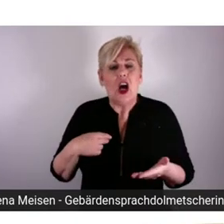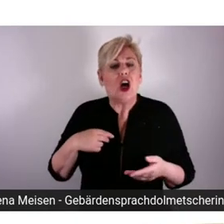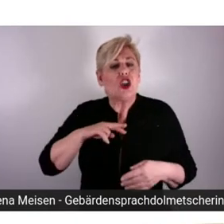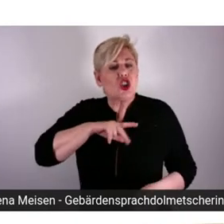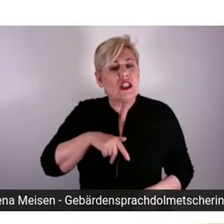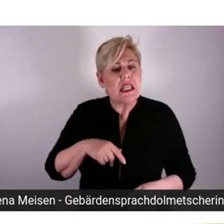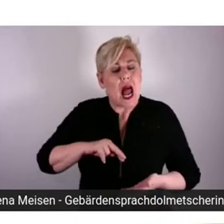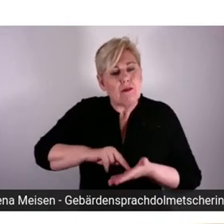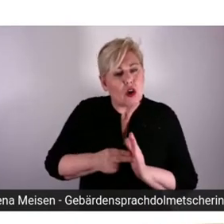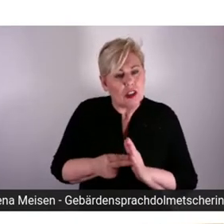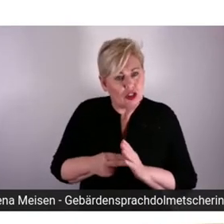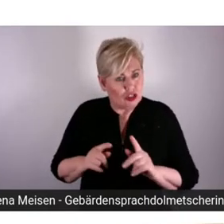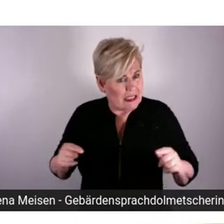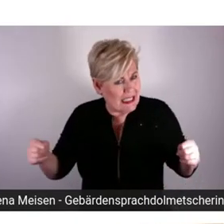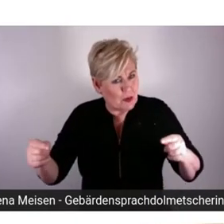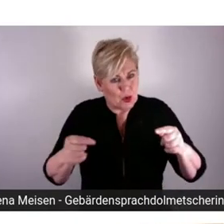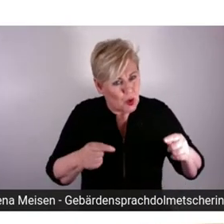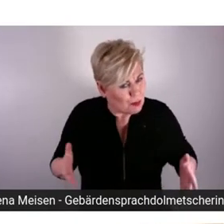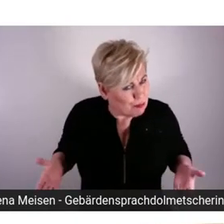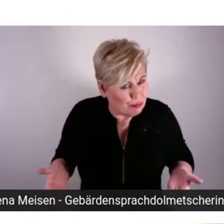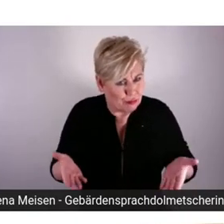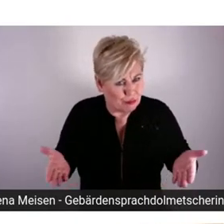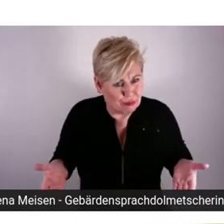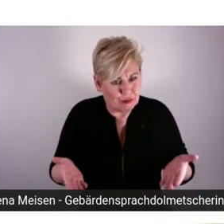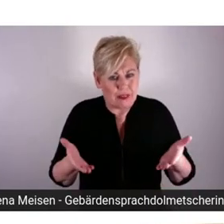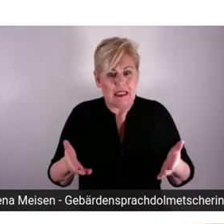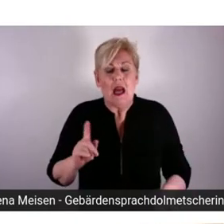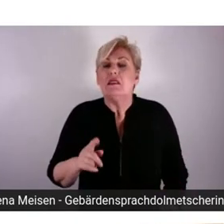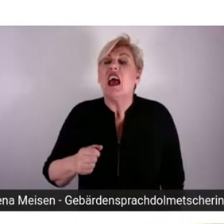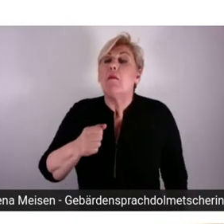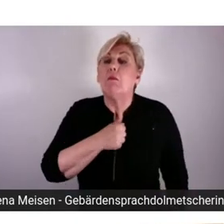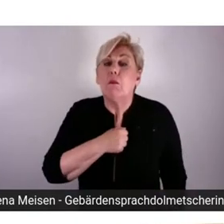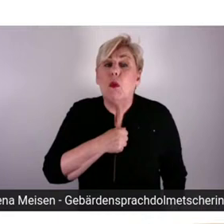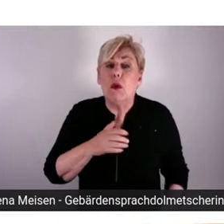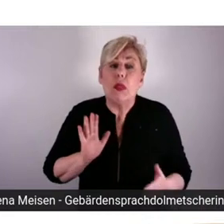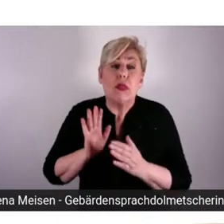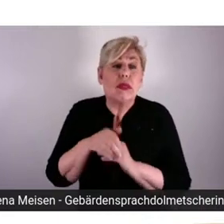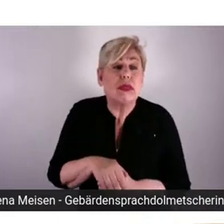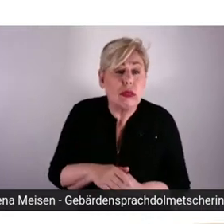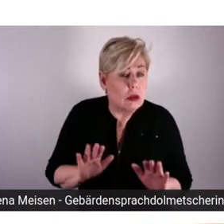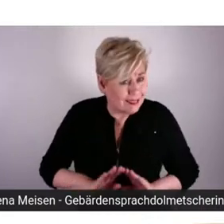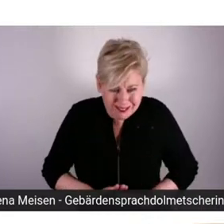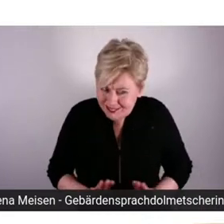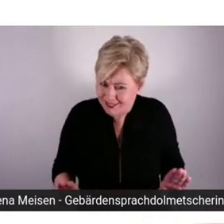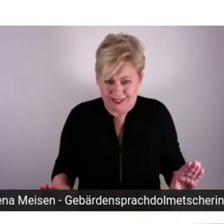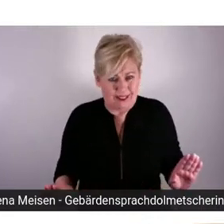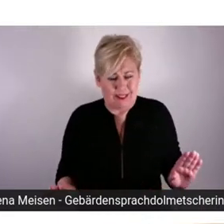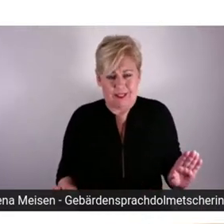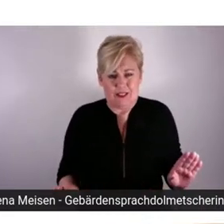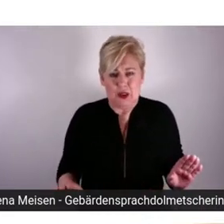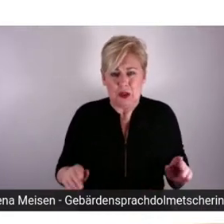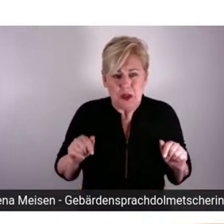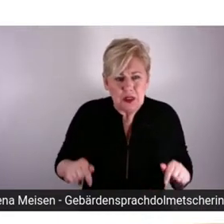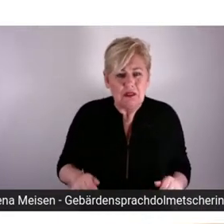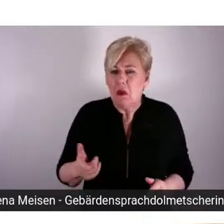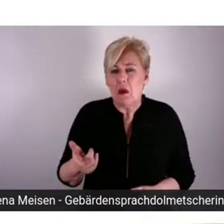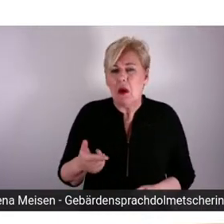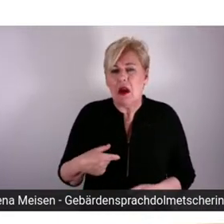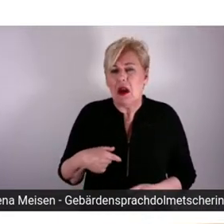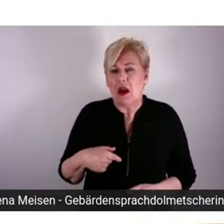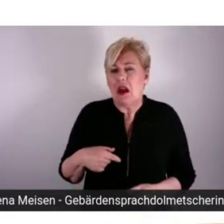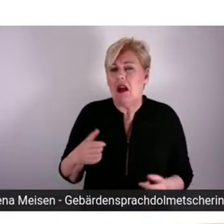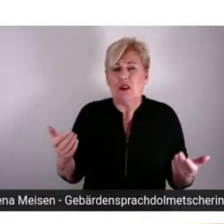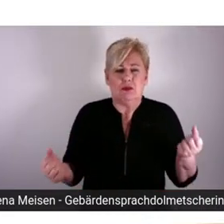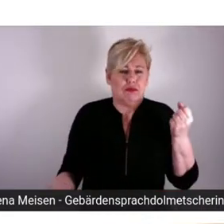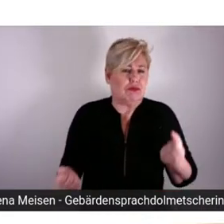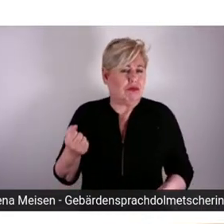die sich daran beteiligen, Menschen nicht zu entmutigen, indem man sagt, das ist ja unterrepräsentiert und das geht ja nicht oder das fällt euch ja so unglaublich schwer.